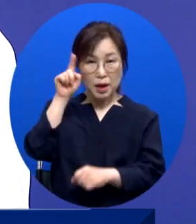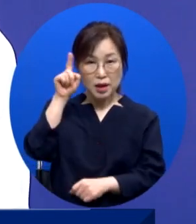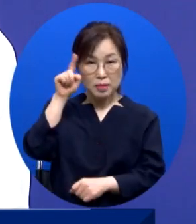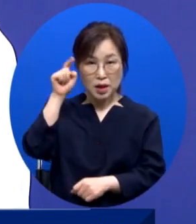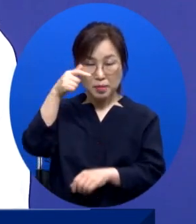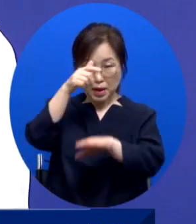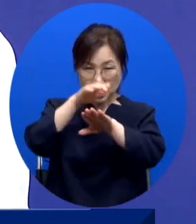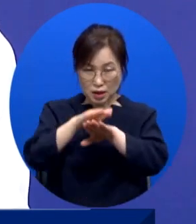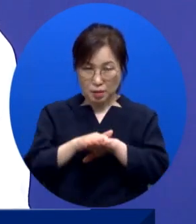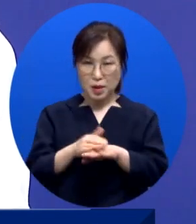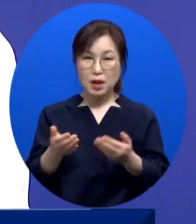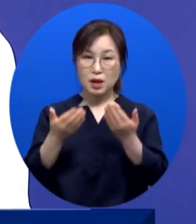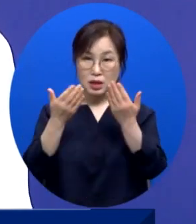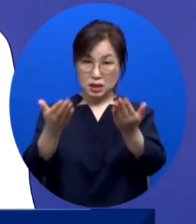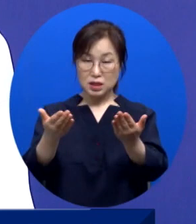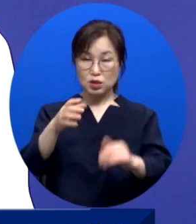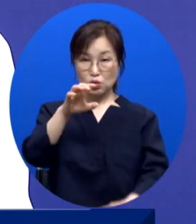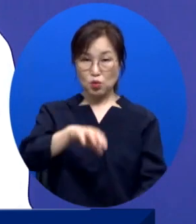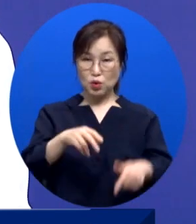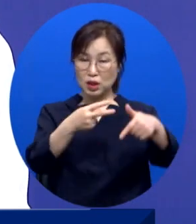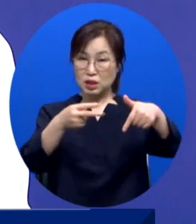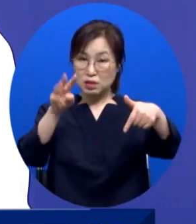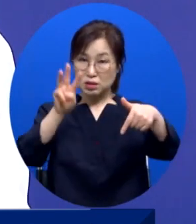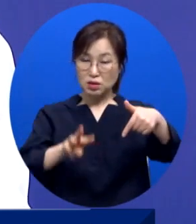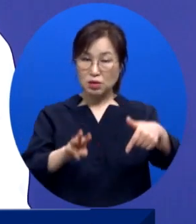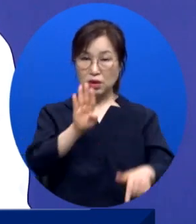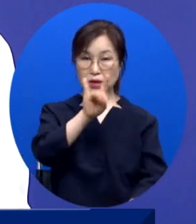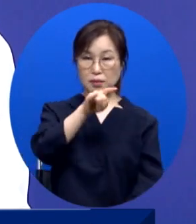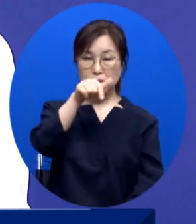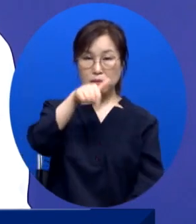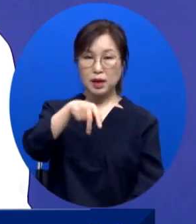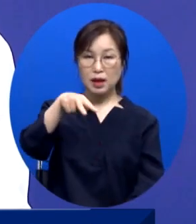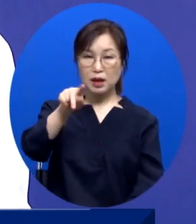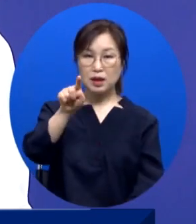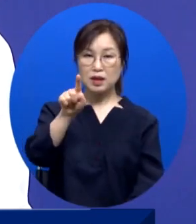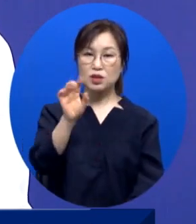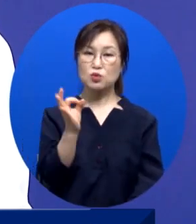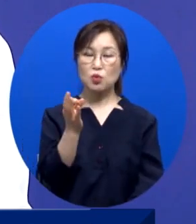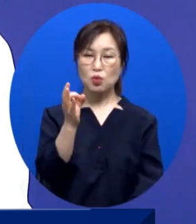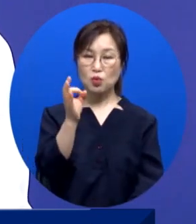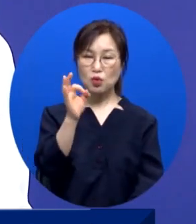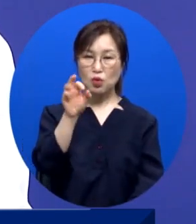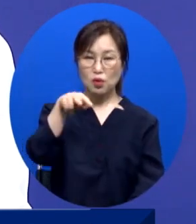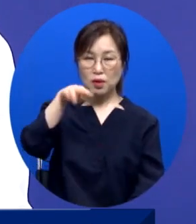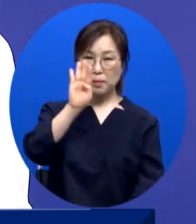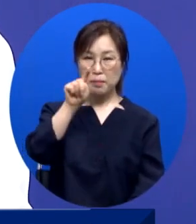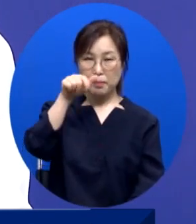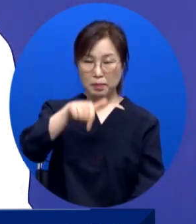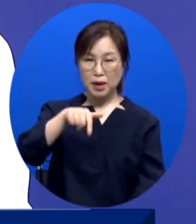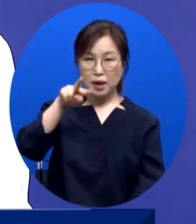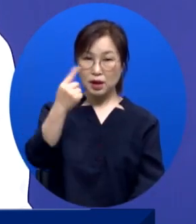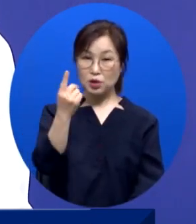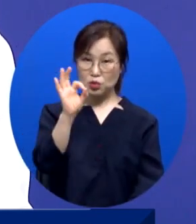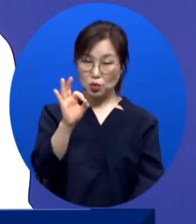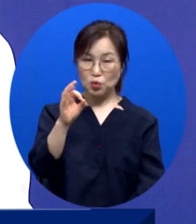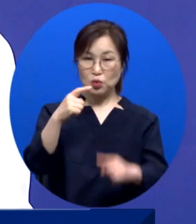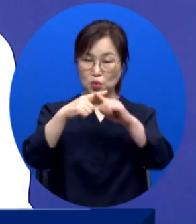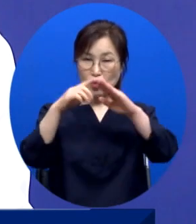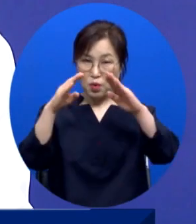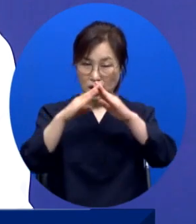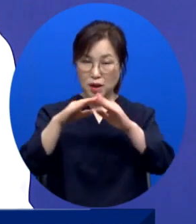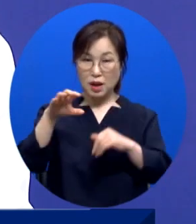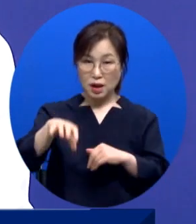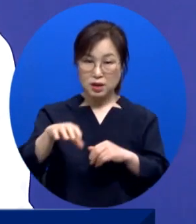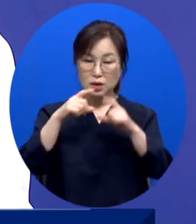바로 인천 백송교회입니다. 백송교회가 지난해 코로나로 어려움을 겪던 때에 순수 마스크를 제작해 어려운